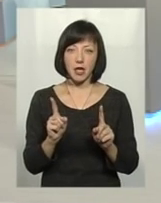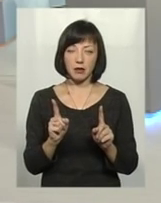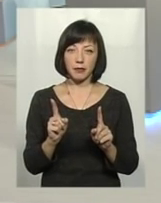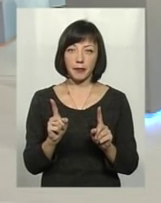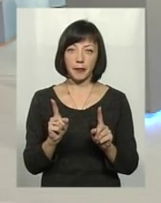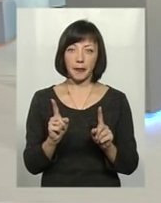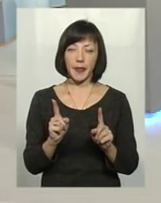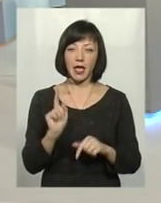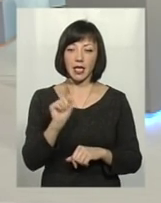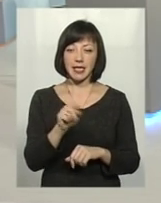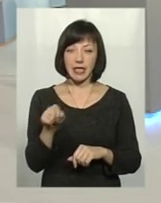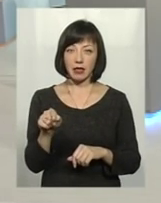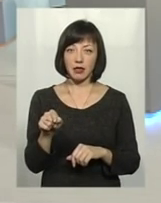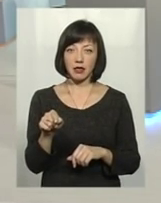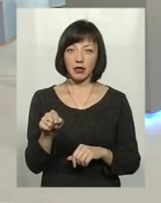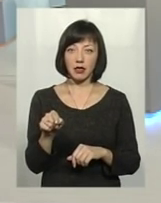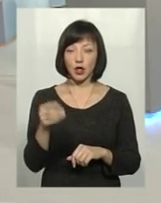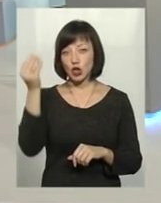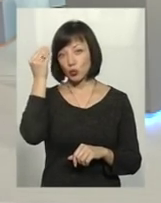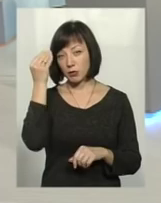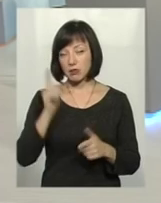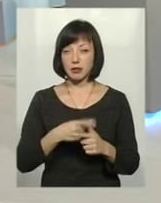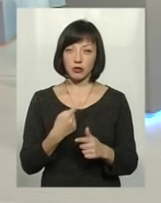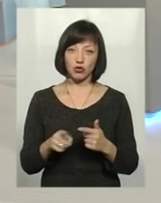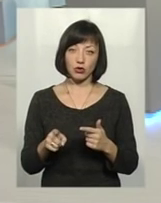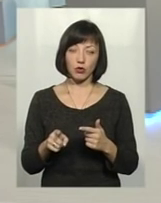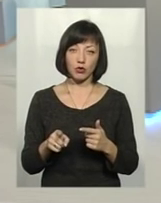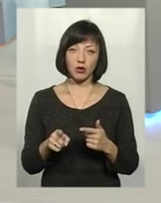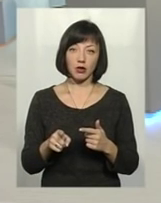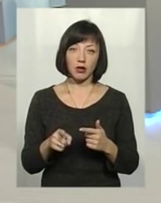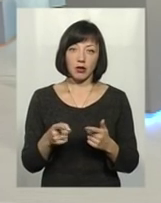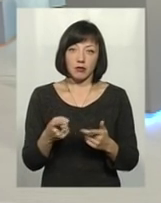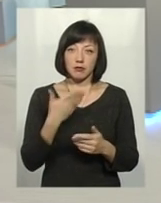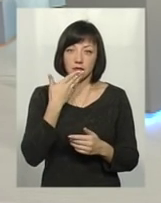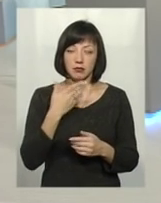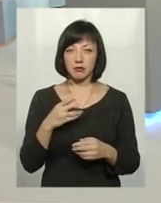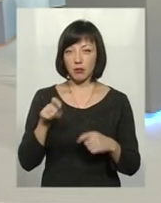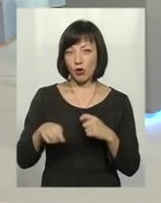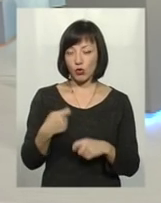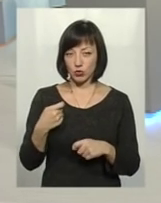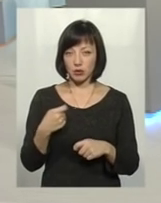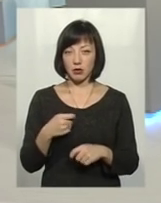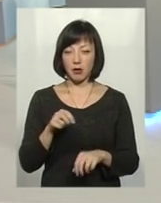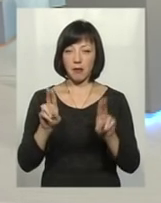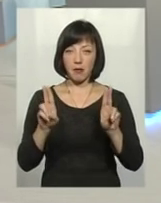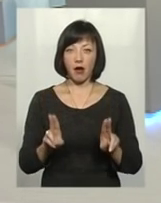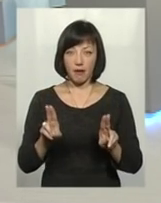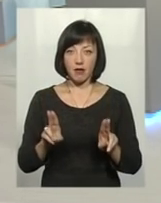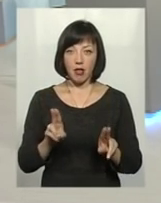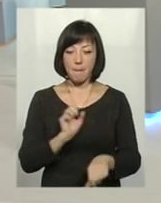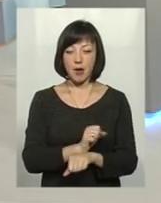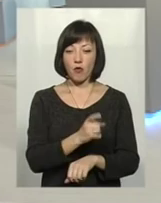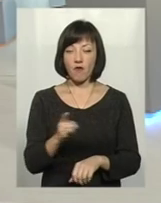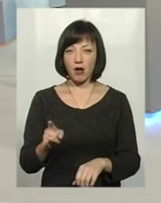у тих чи то зумисних, чи то ненавмисних порушень правил паркування і зупинки не